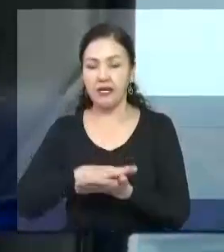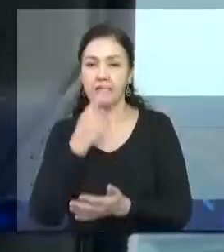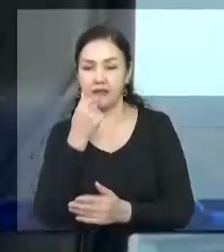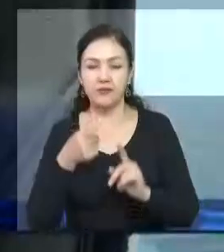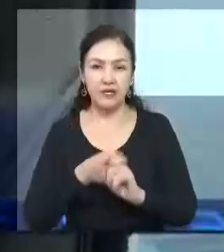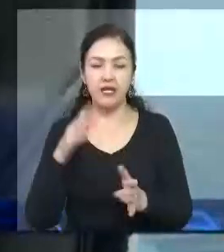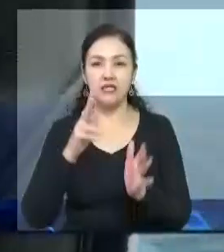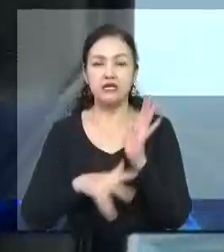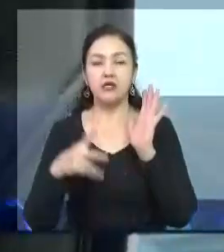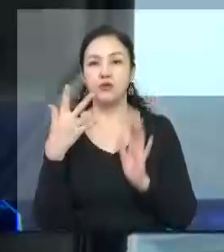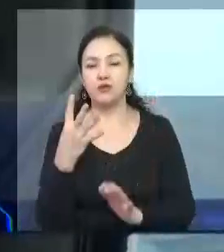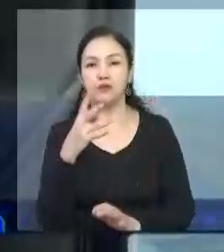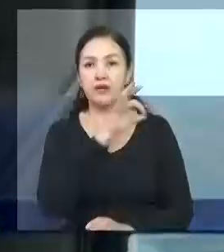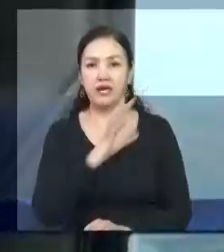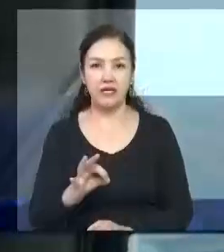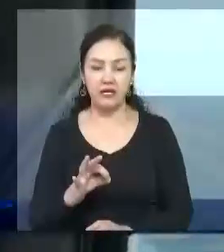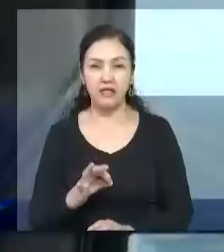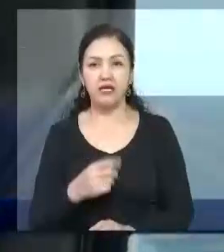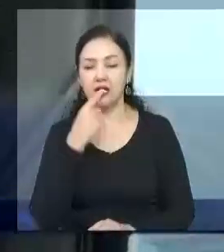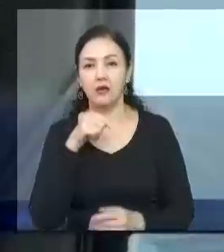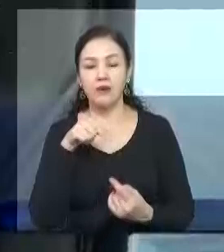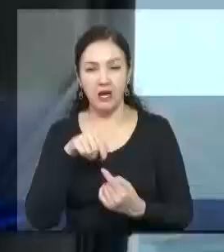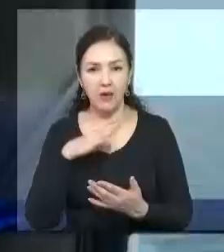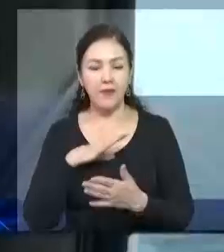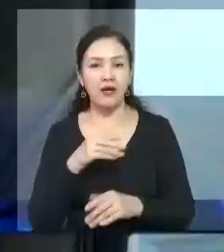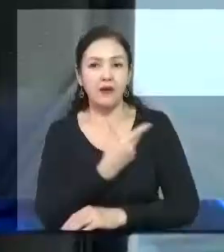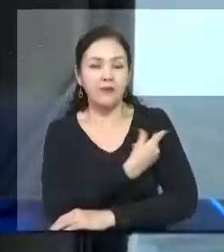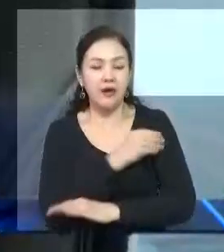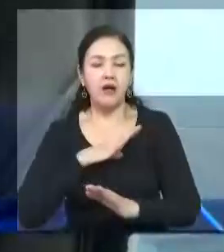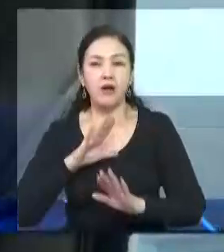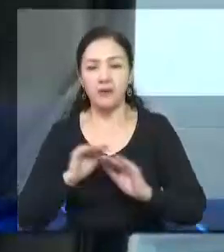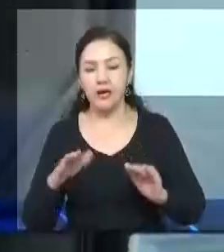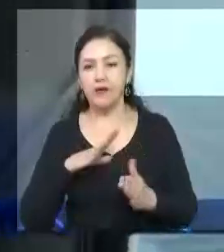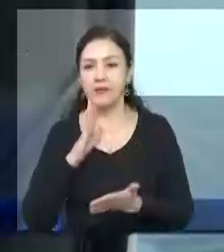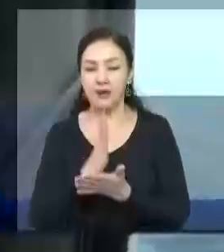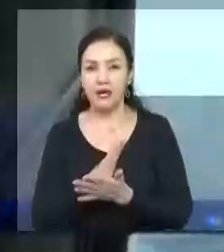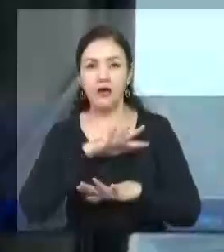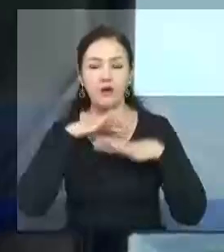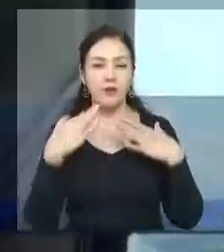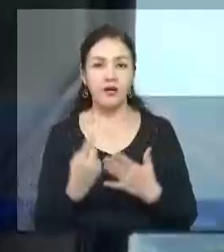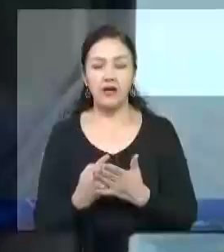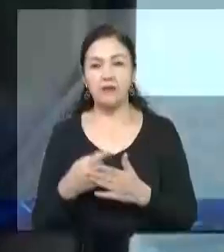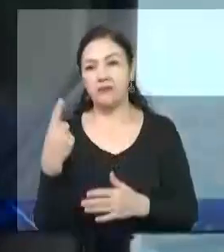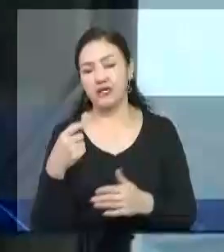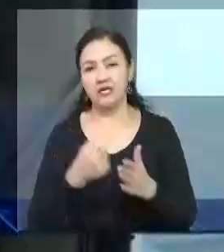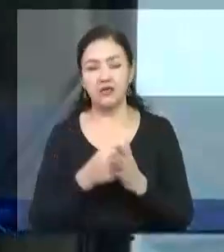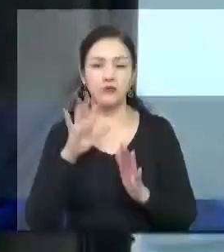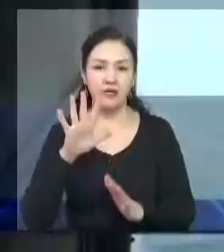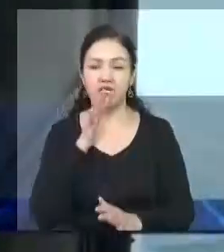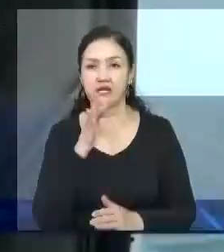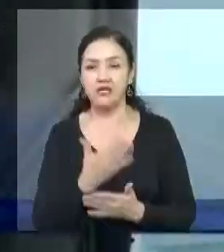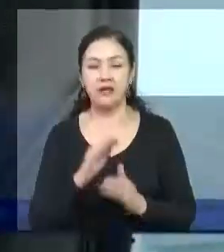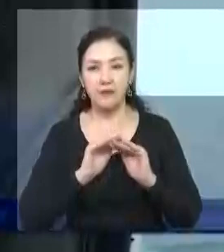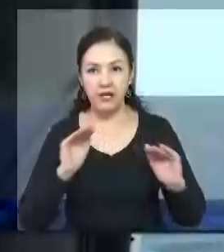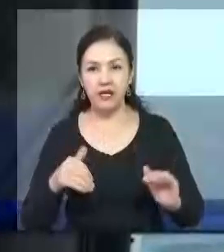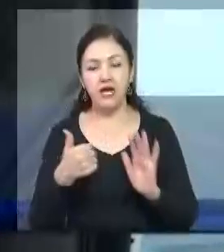ауруының 84% қызылшаға қарсы екпе алмаған балалар арасында тіркеліп отыр. Оның ішінде көбісі 1 жастан 5 жасқа дейінгі балалар болып отыр,